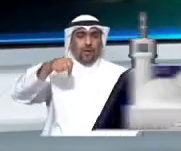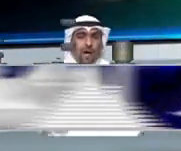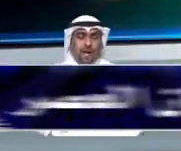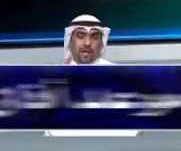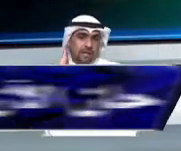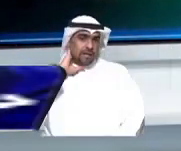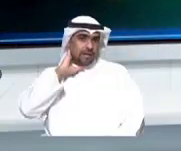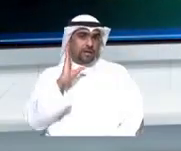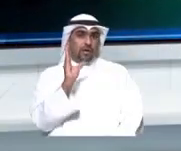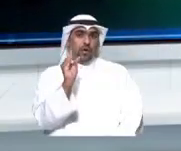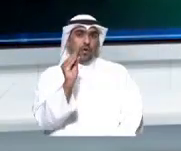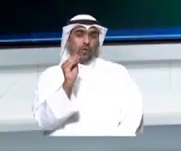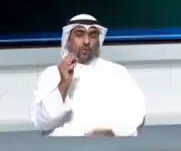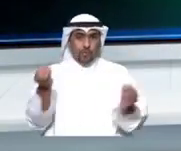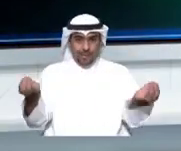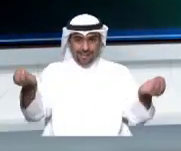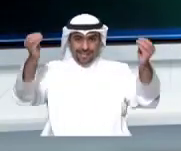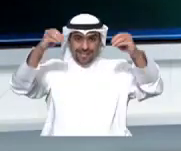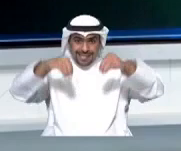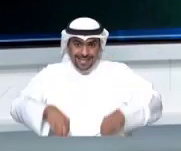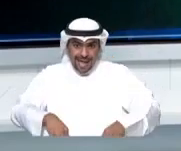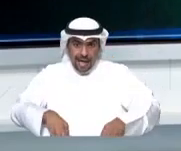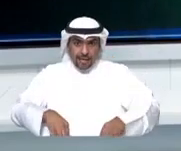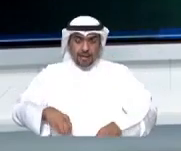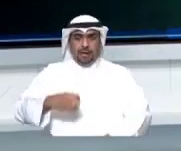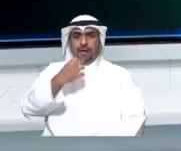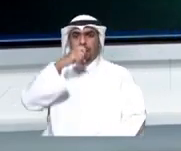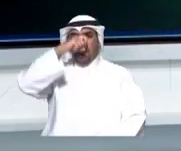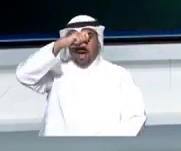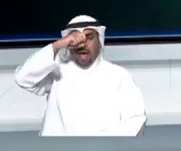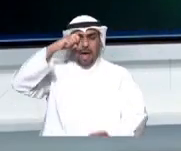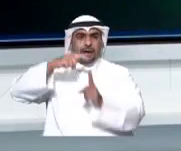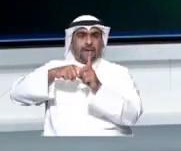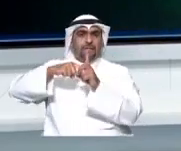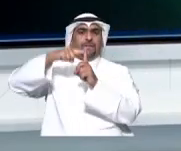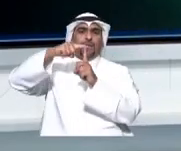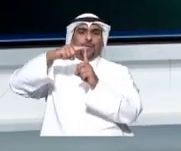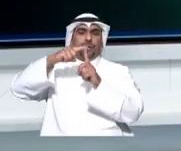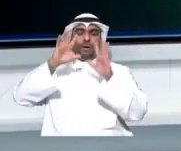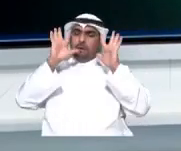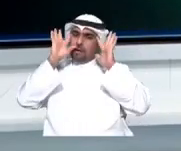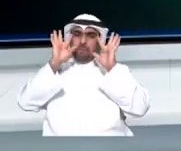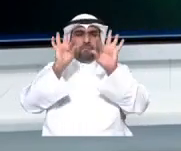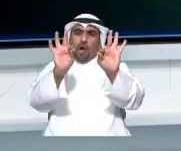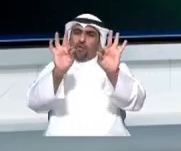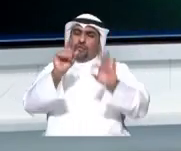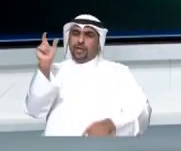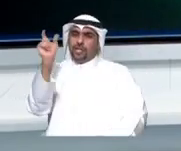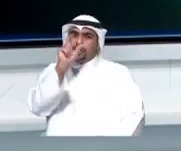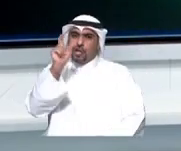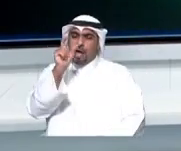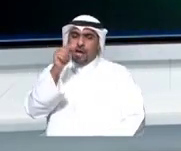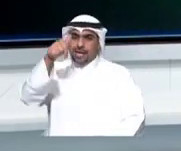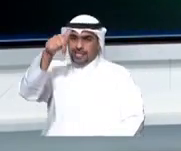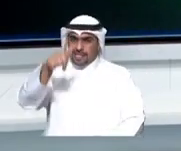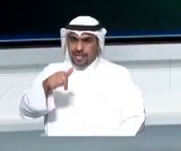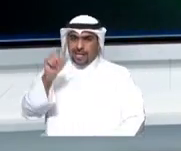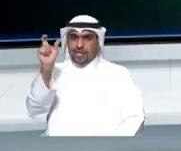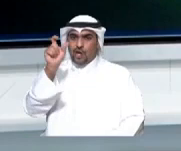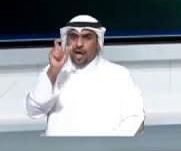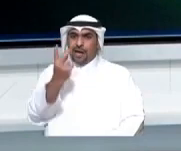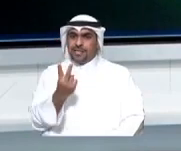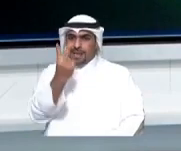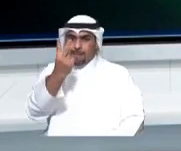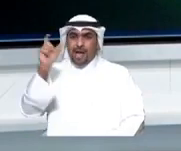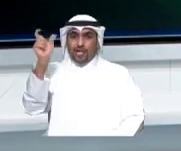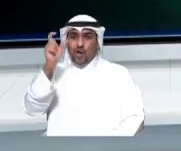تؤدي إلى صعود وارتفاع في درجات الحرارة. شهر 8 من الأشهر الشديدة الحرارة، شهر 6 7 8 من الأشهر شديدة